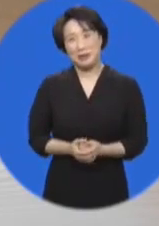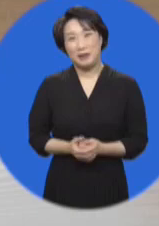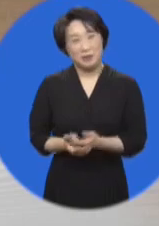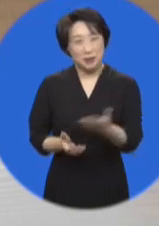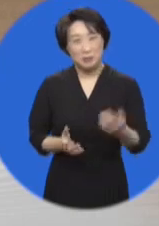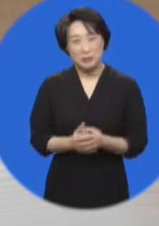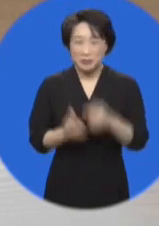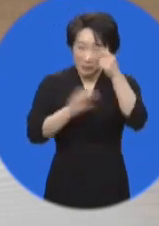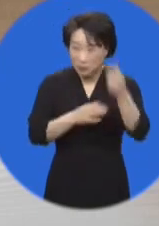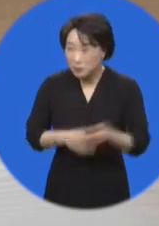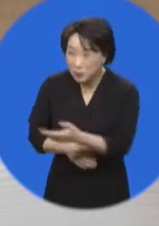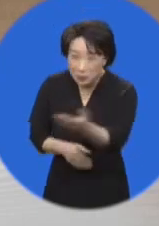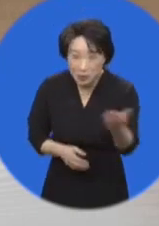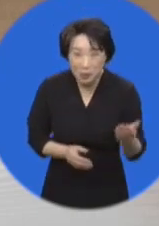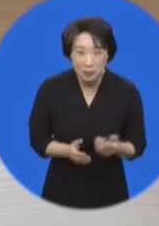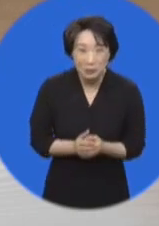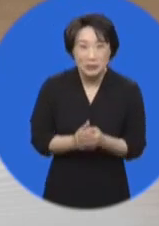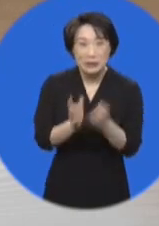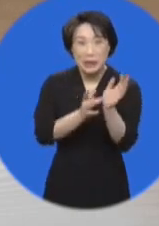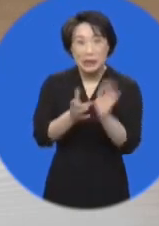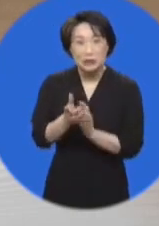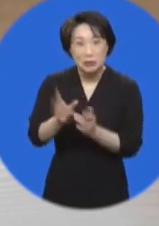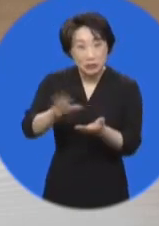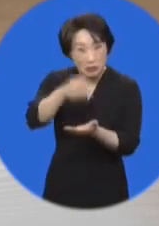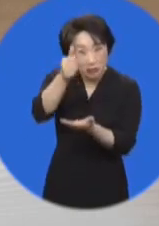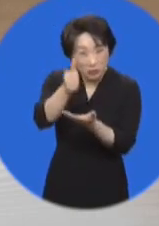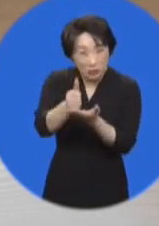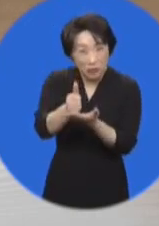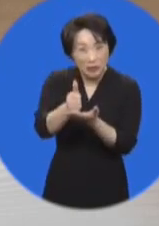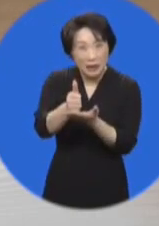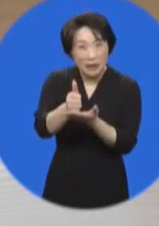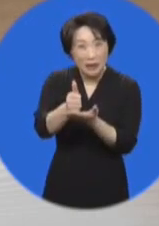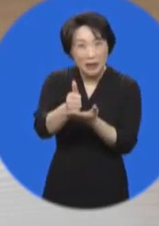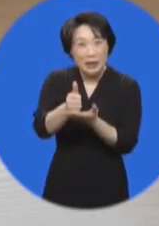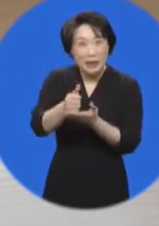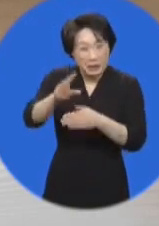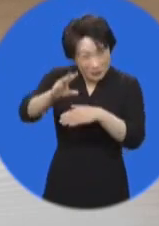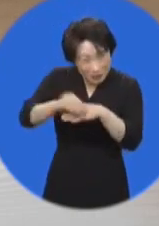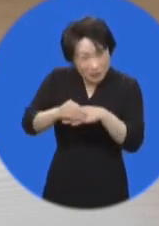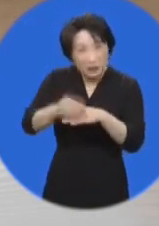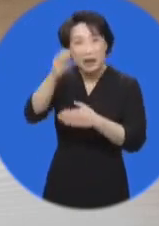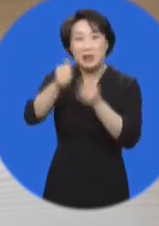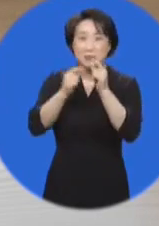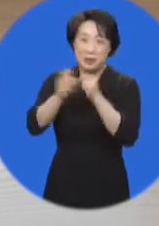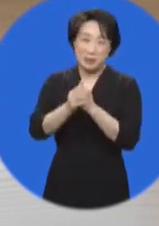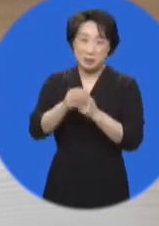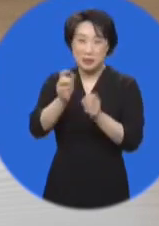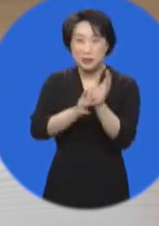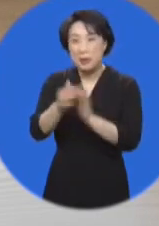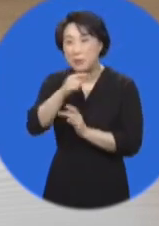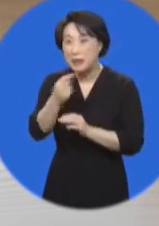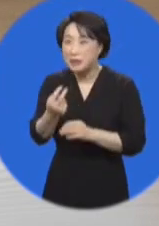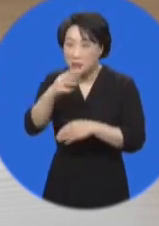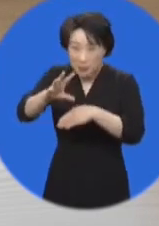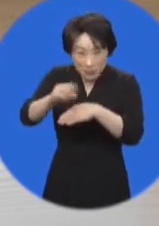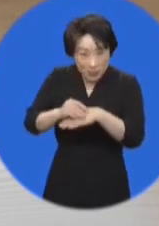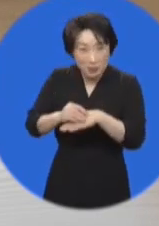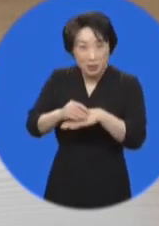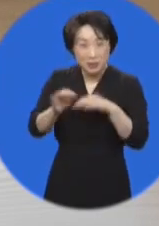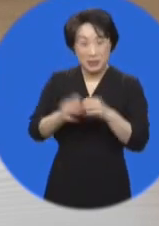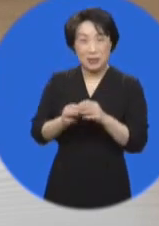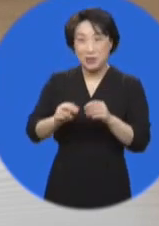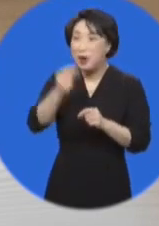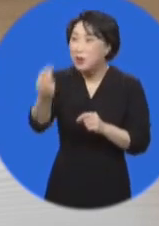그냥 성도들이 예수 그리스도의 도의 젖 말씀과 피의 생명